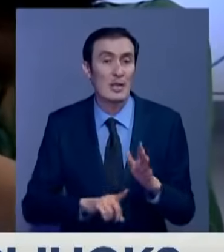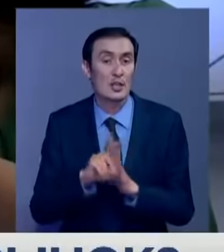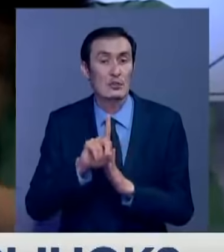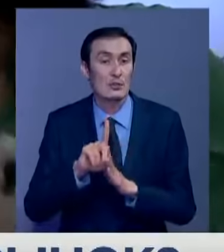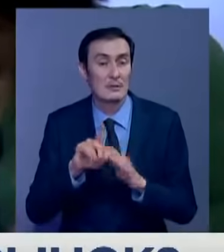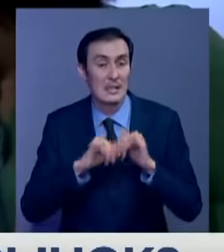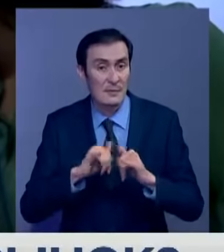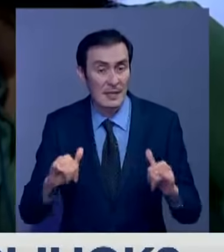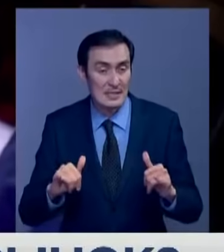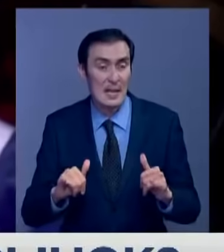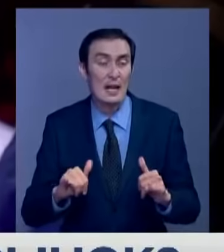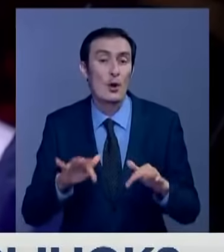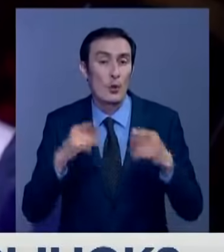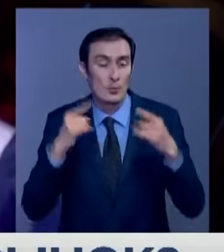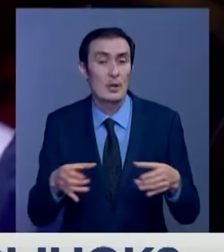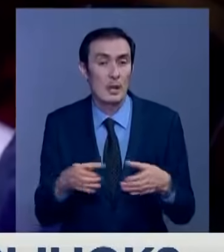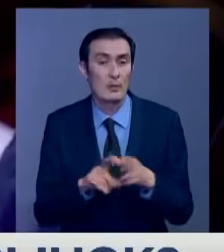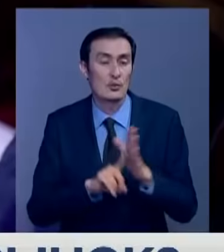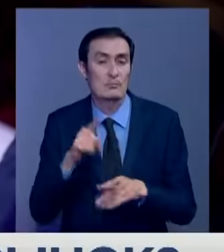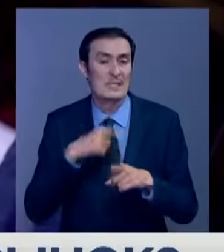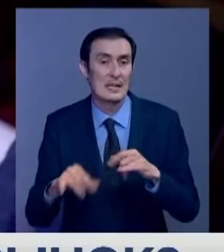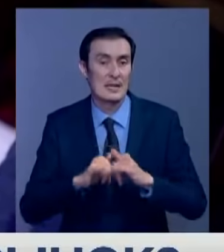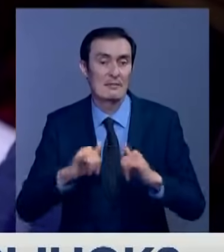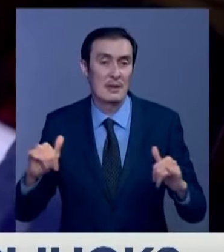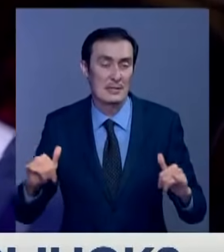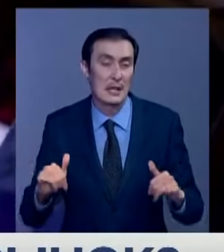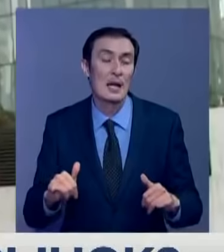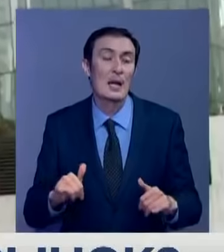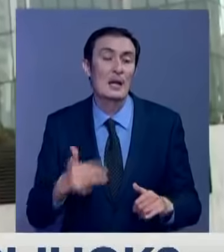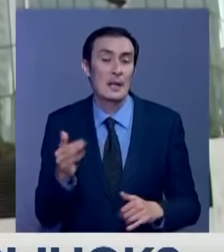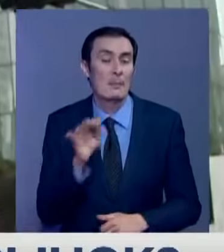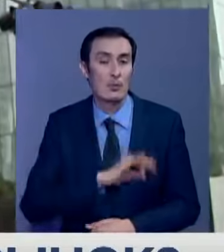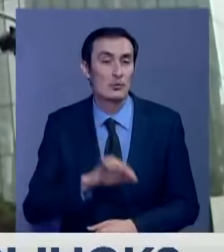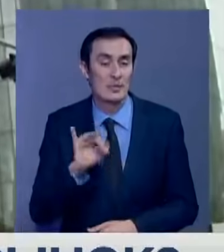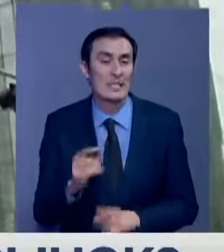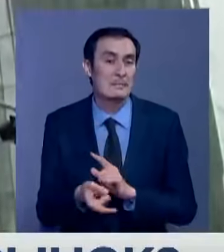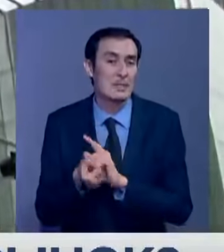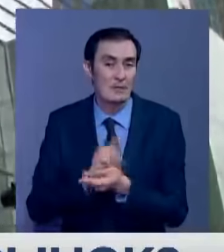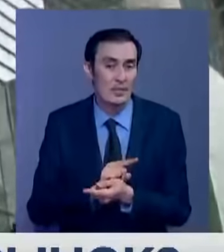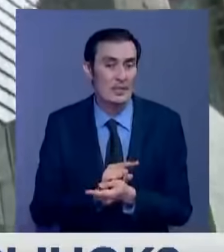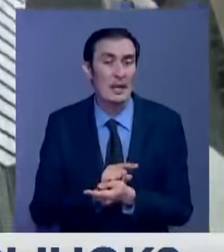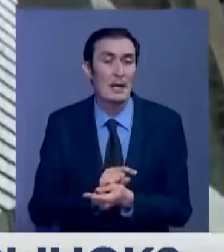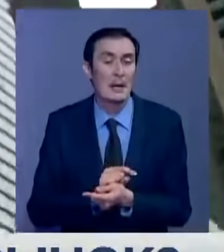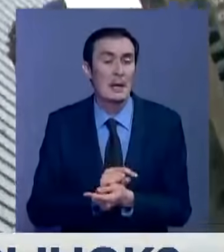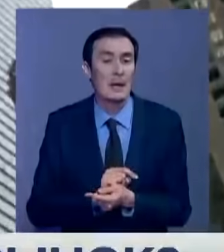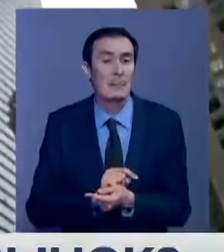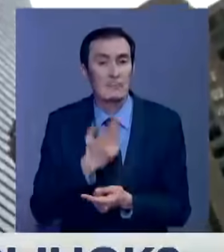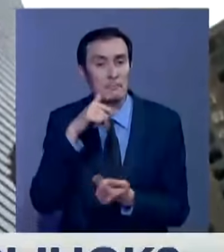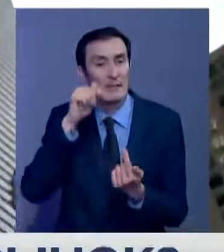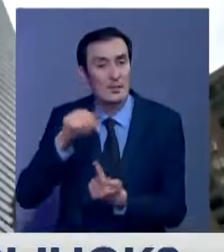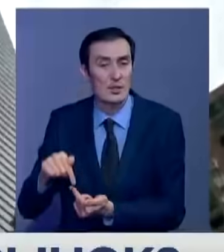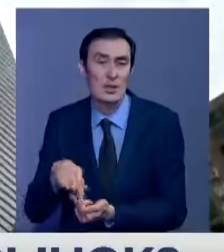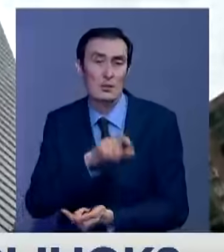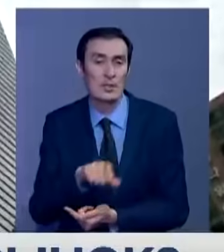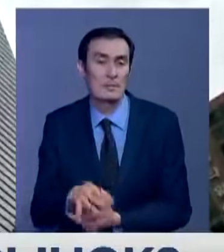кризиса, именно IT-компании пойдут в рост быстрее всех. На пользу им могут сыграть изменившиеся привычки потребителей.